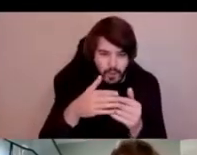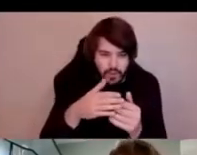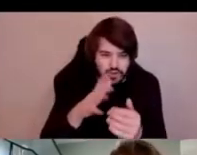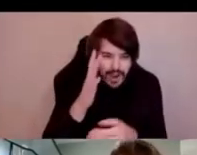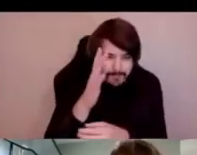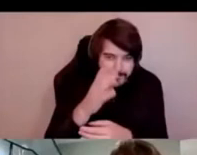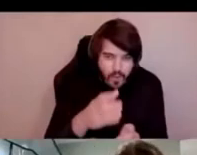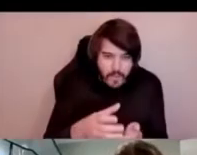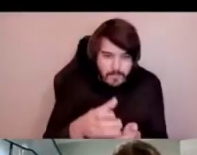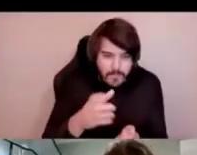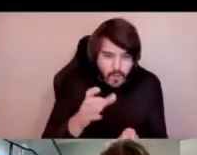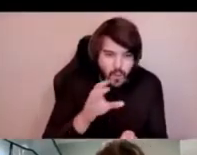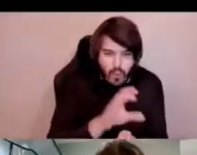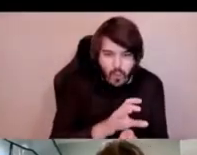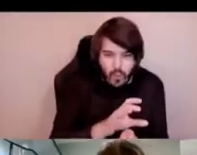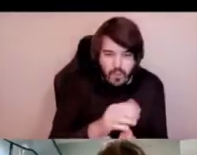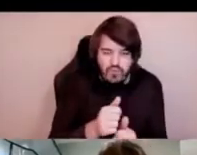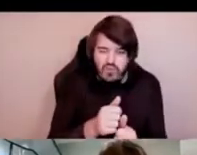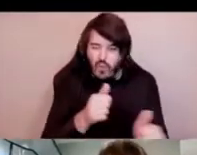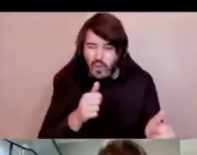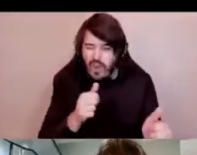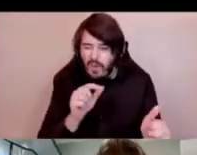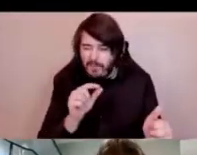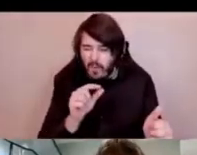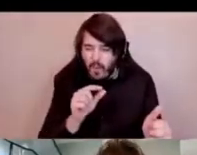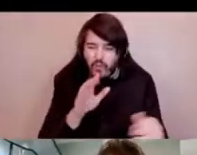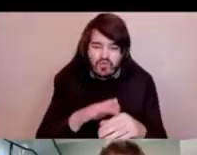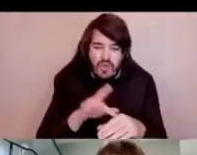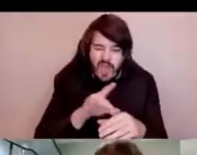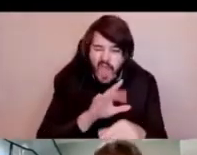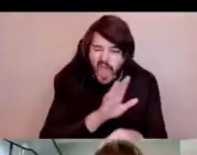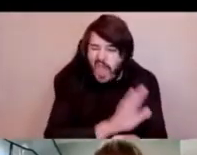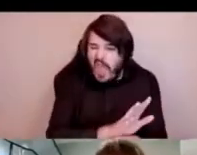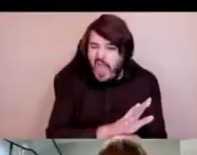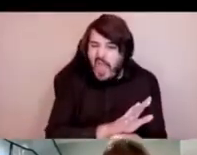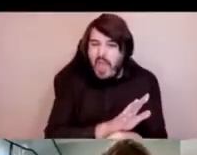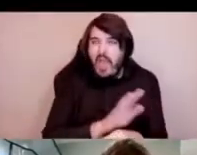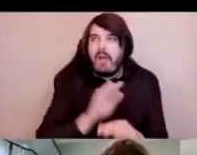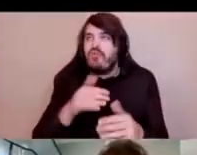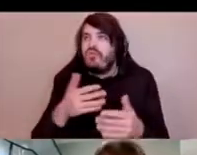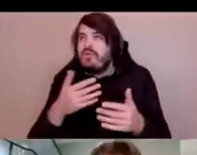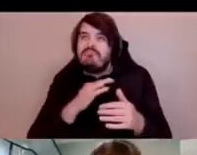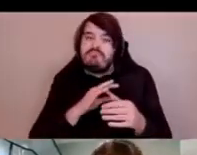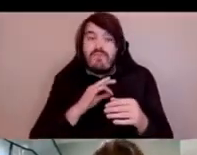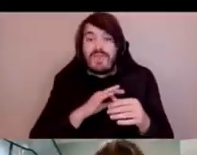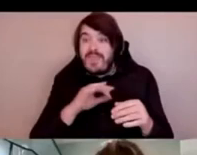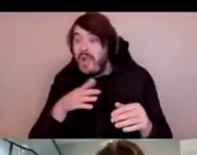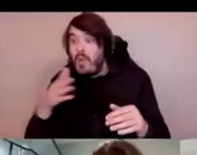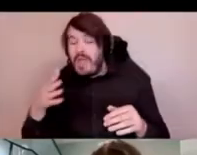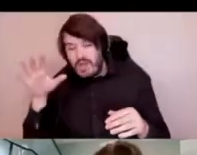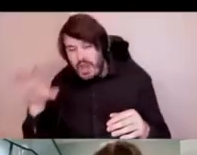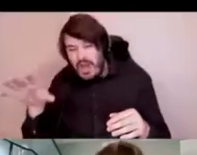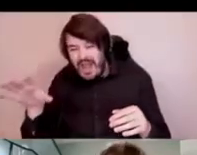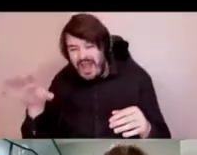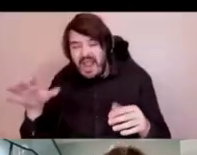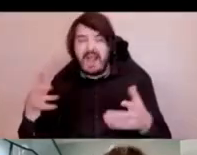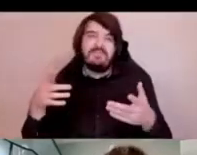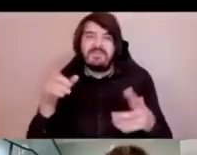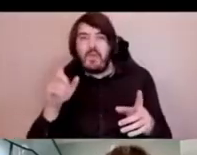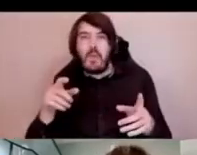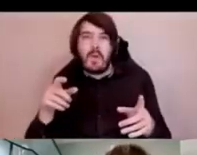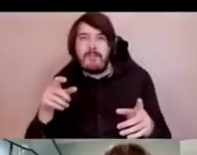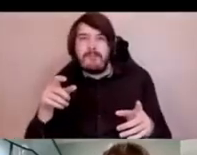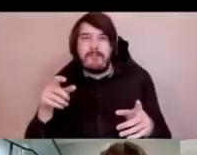un pot, mais quelque chose plus loin peut être dans la terre et profiter du soleil. Donc, il faut